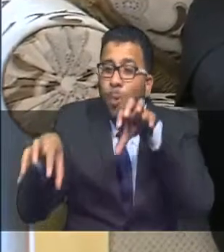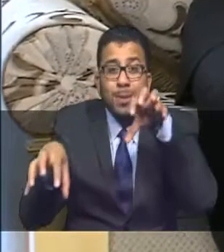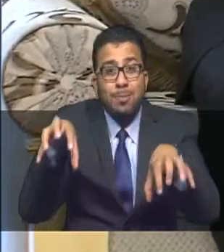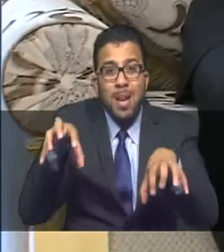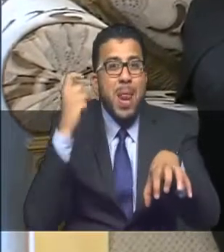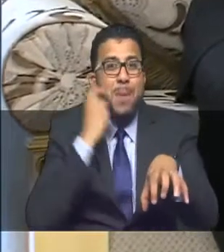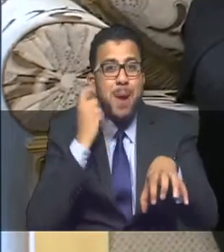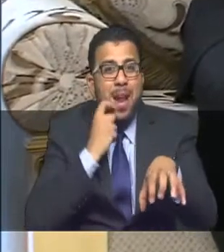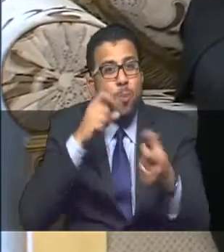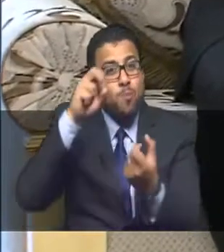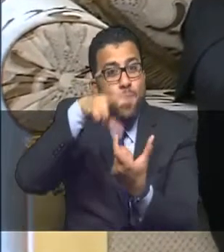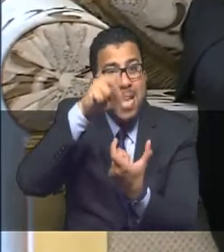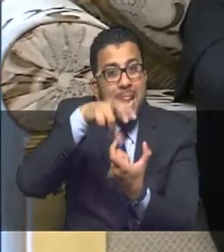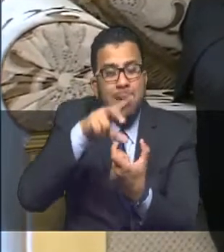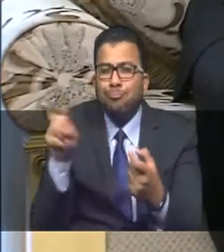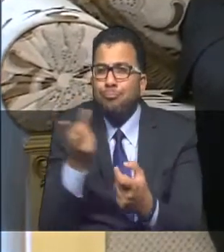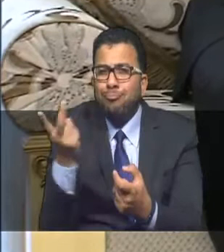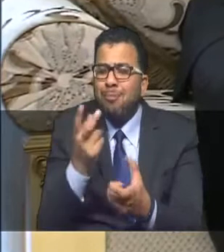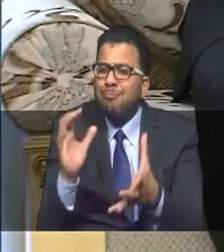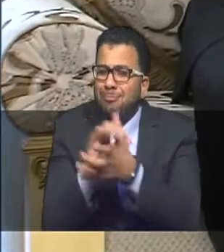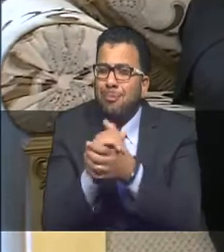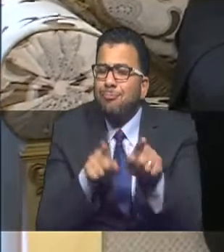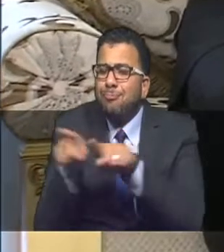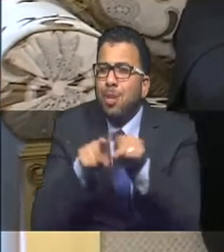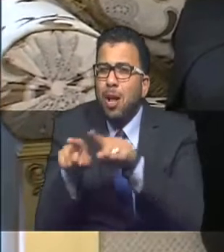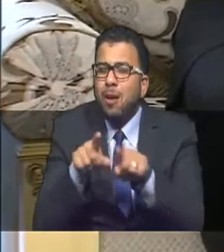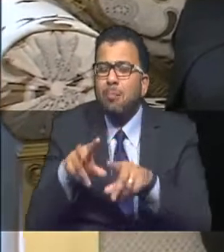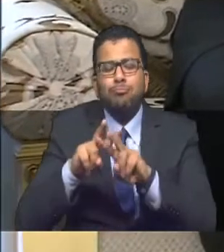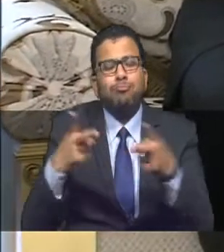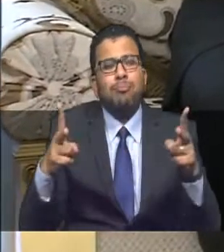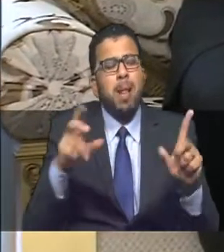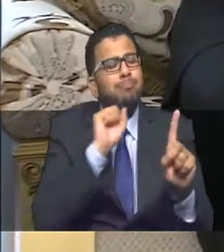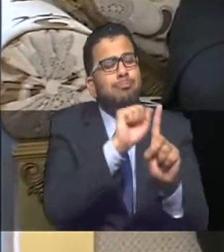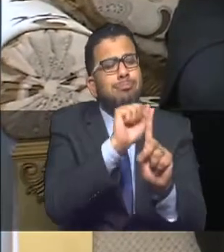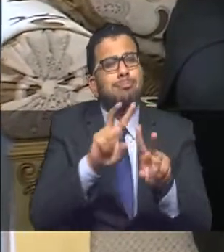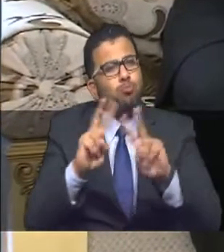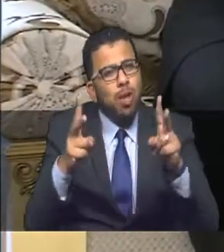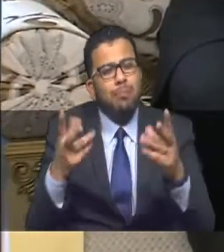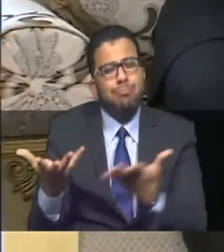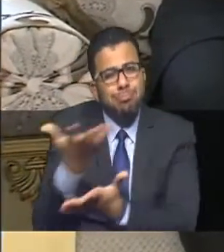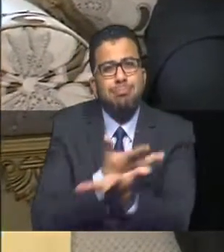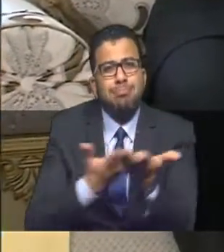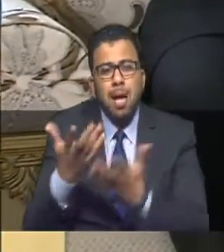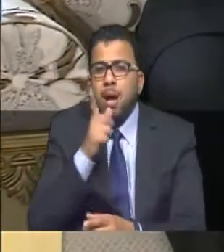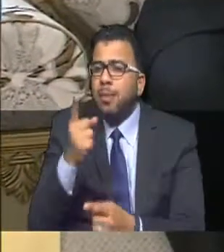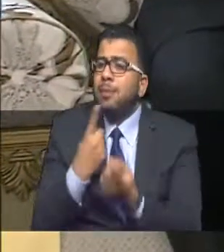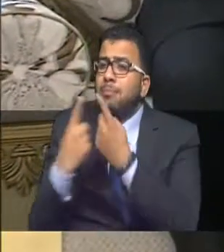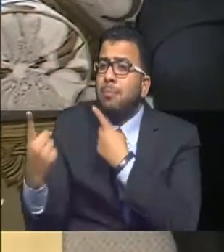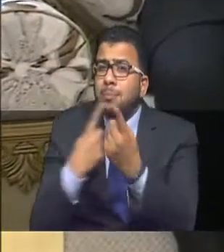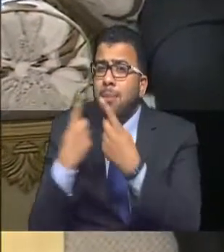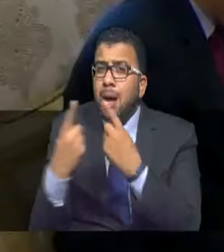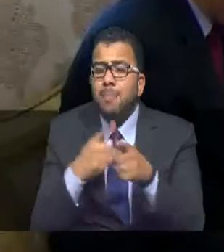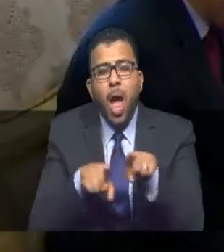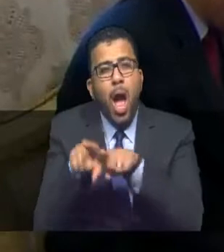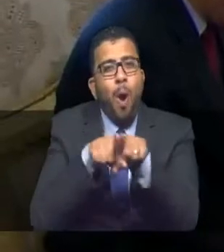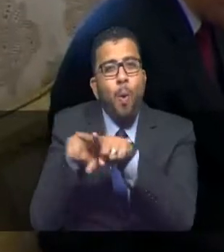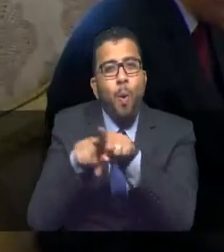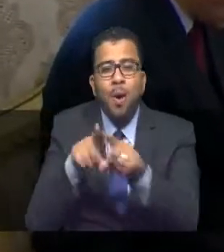الشقيقين بما يسهم في توطيد العلاقات الثنائية في مختلف المجالات. كما جرى خلال اللقاء استعراض العلاقات